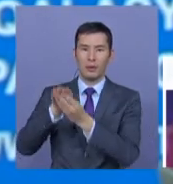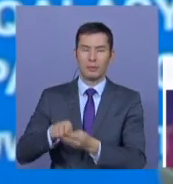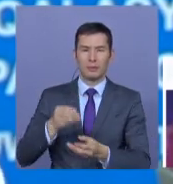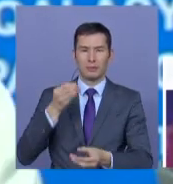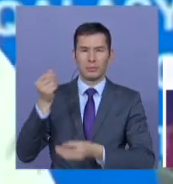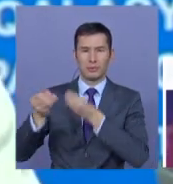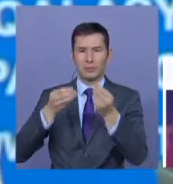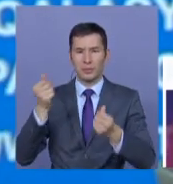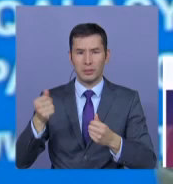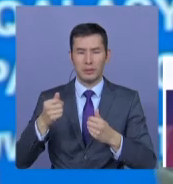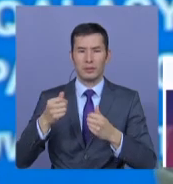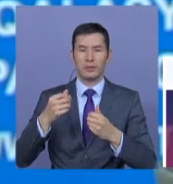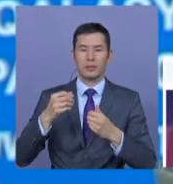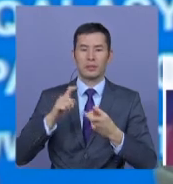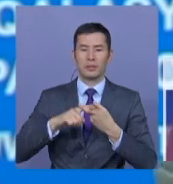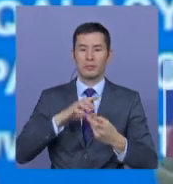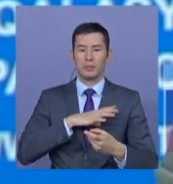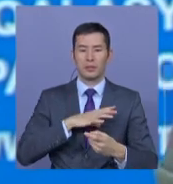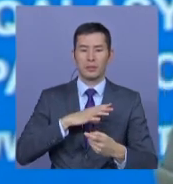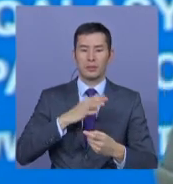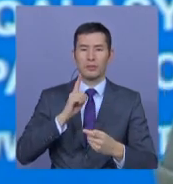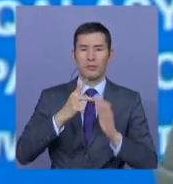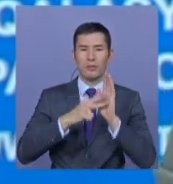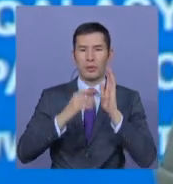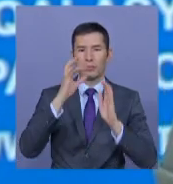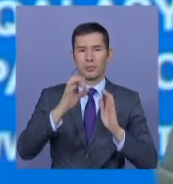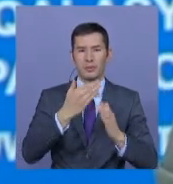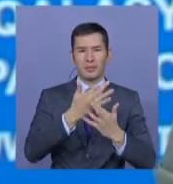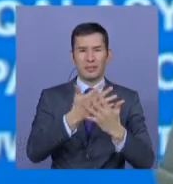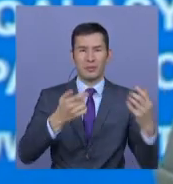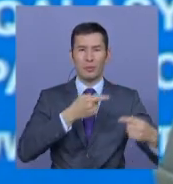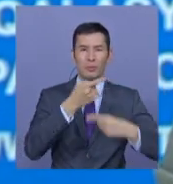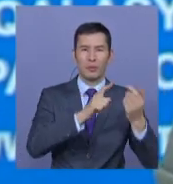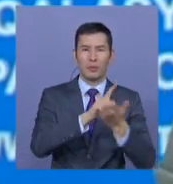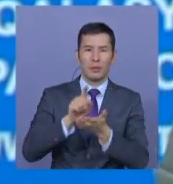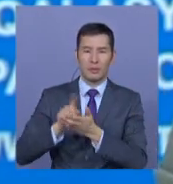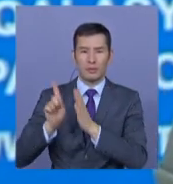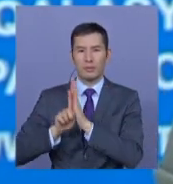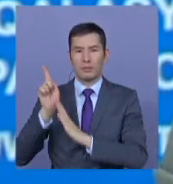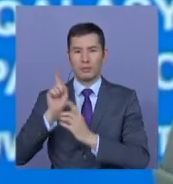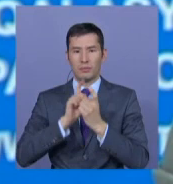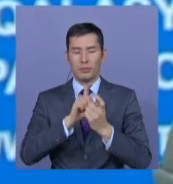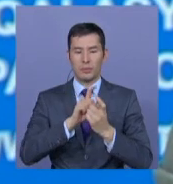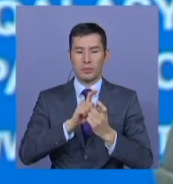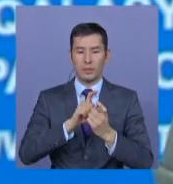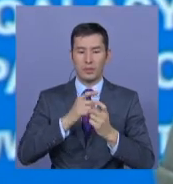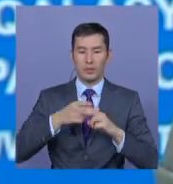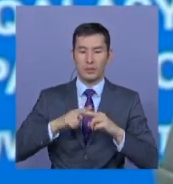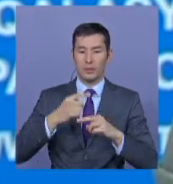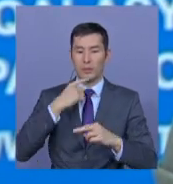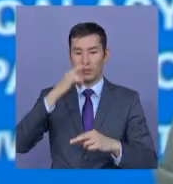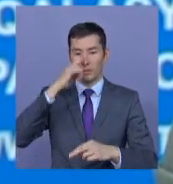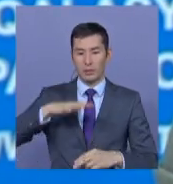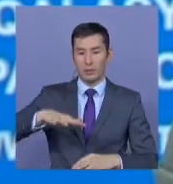Респонденттердің 80%-дан астамы ысырапқа жол берілетіне қарсы шықты. Алайда мамандардың айтуы бойынша қиын жағдайда тұрғанына қарамастан,